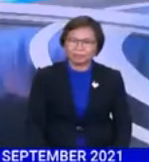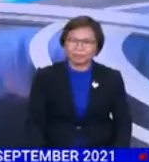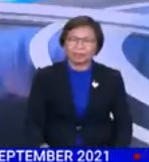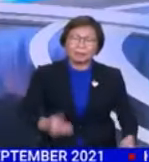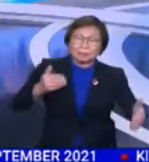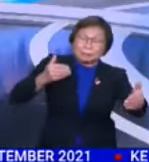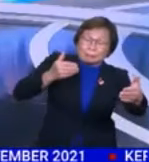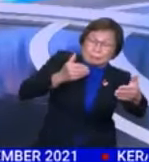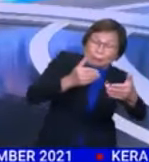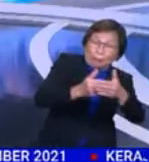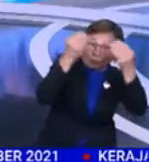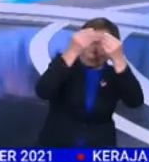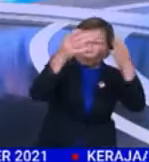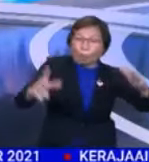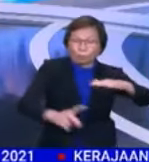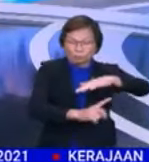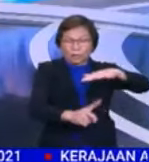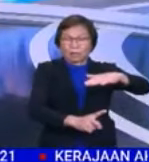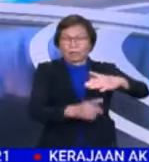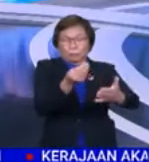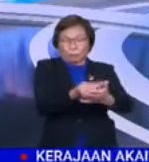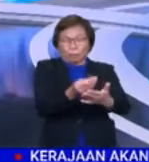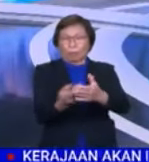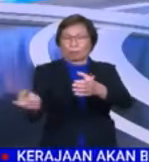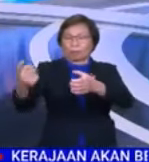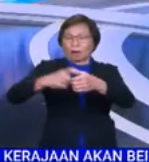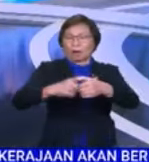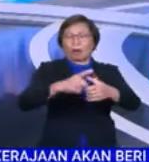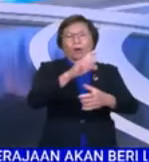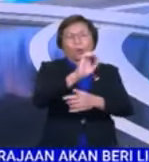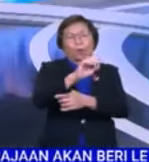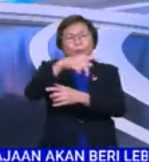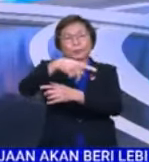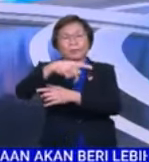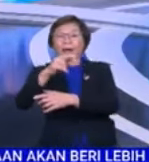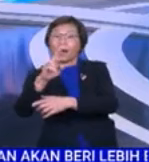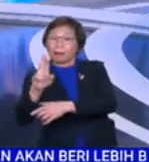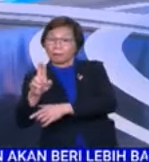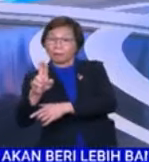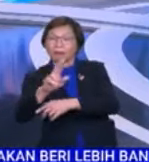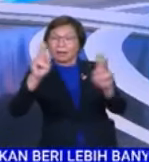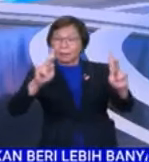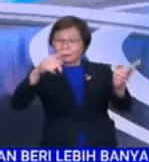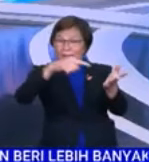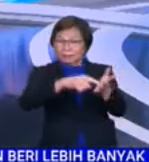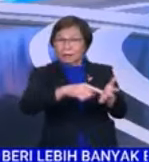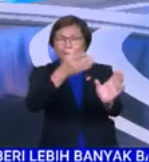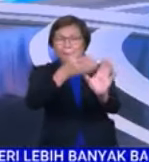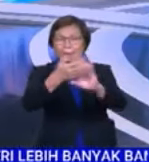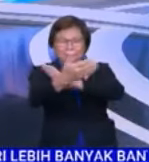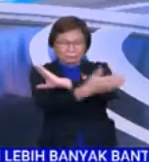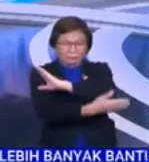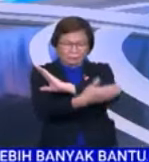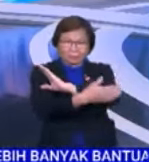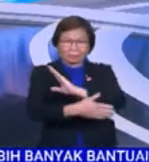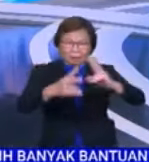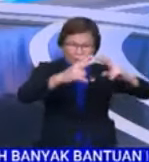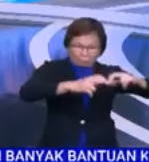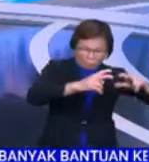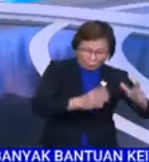Oh ya menjelang pengumuman dasar monyet V mengenai kadar dasar semalaman opior kami Sini oleh bank negara